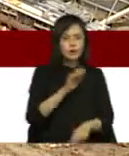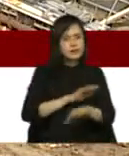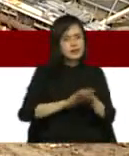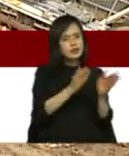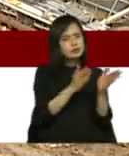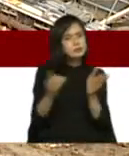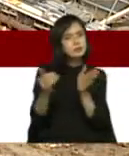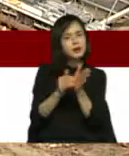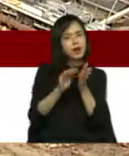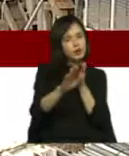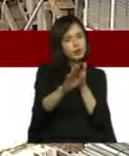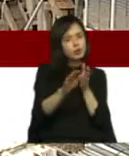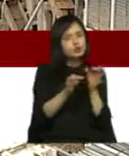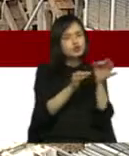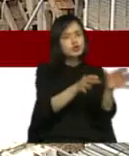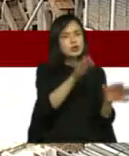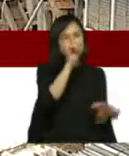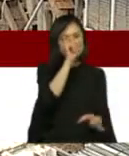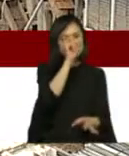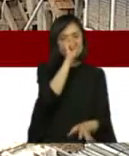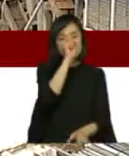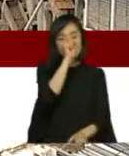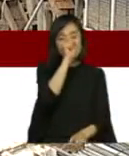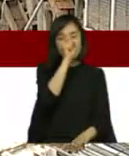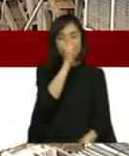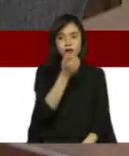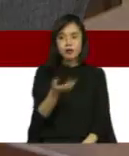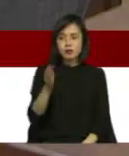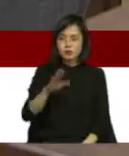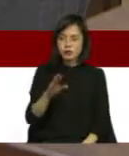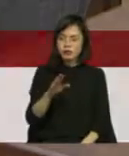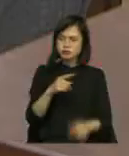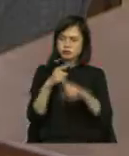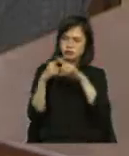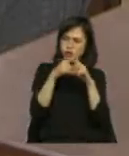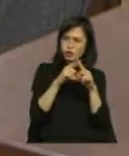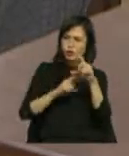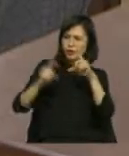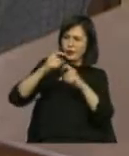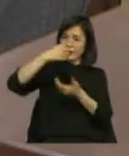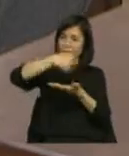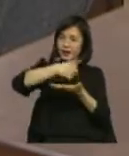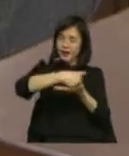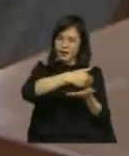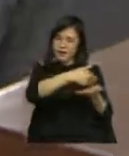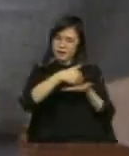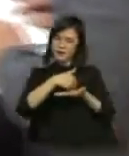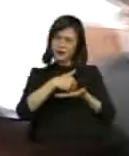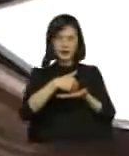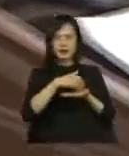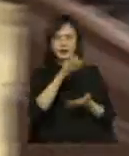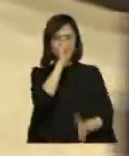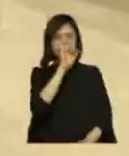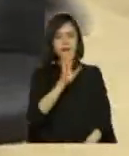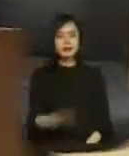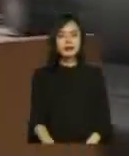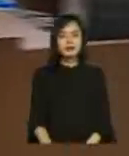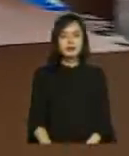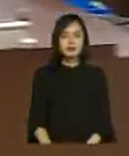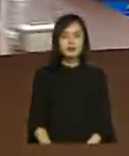조금 으 스웨그 이 여친 은 있는거같아요 중고 의회는 오는 29일부터 31일까지